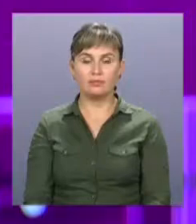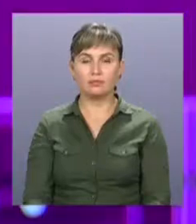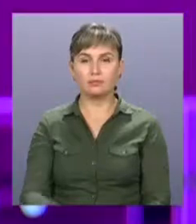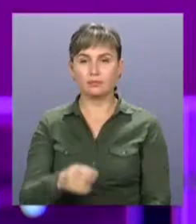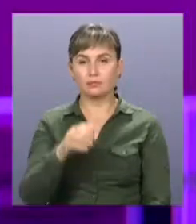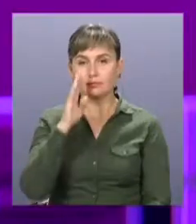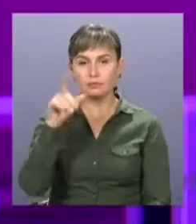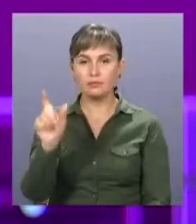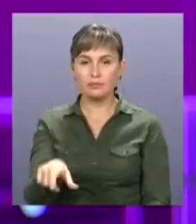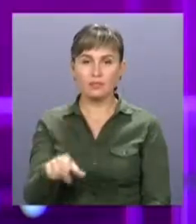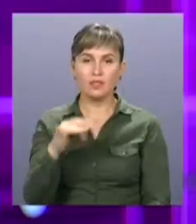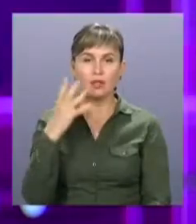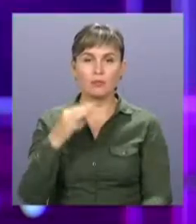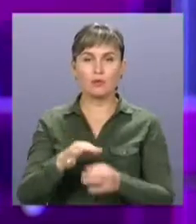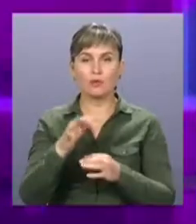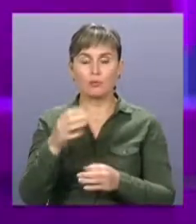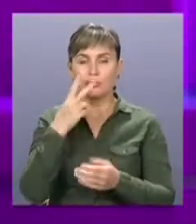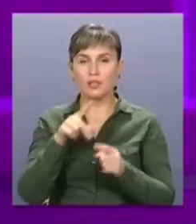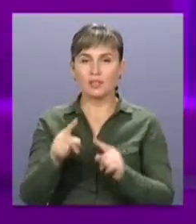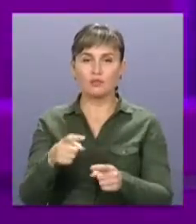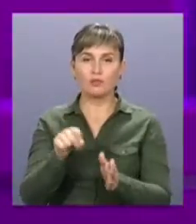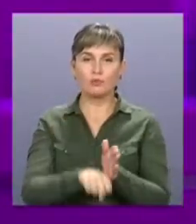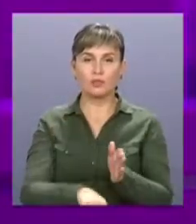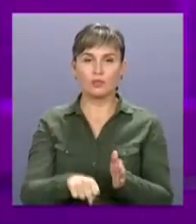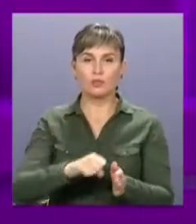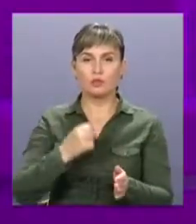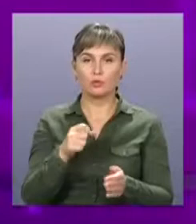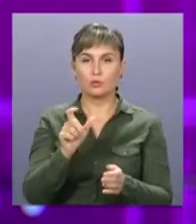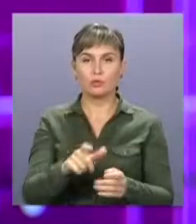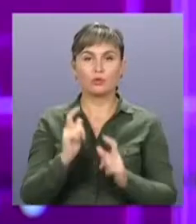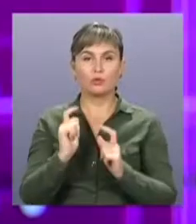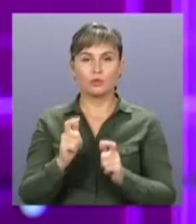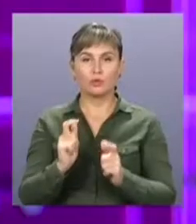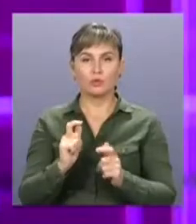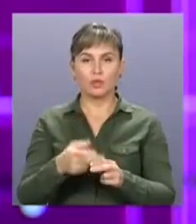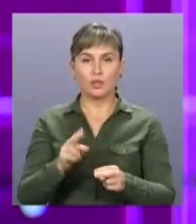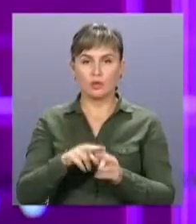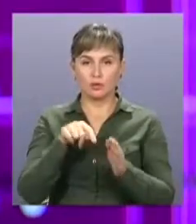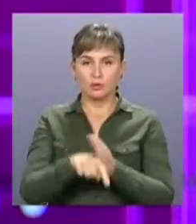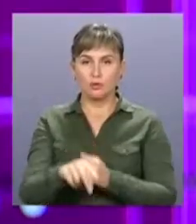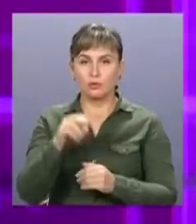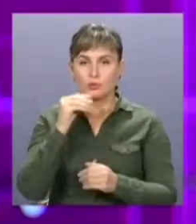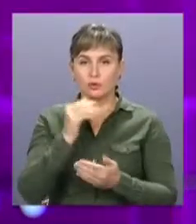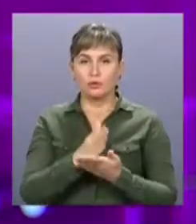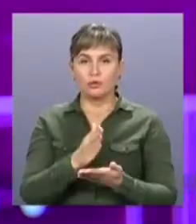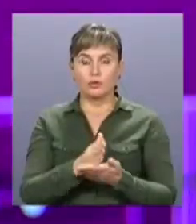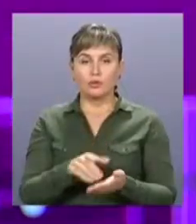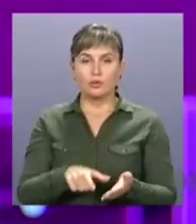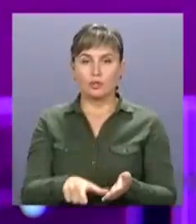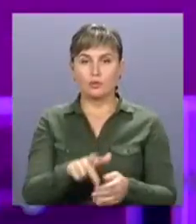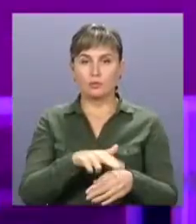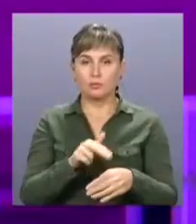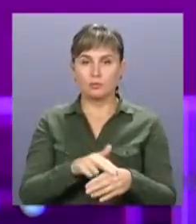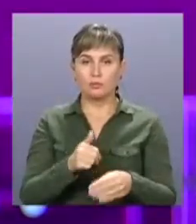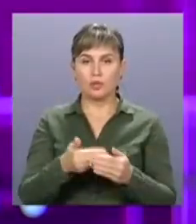30-летнего дальнобойщика из Алматинской области подозревают в убийстве напарника. Грузовик, в салоне которого и находился мужчина, дорожный патруль